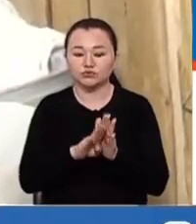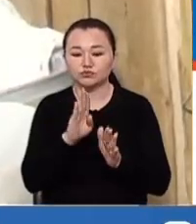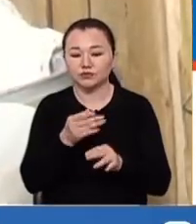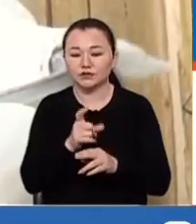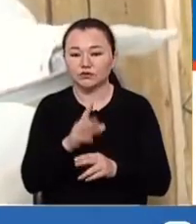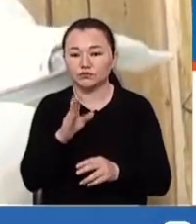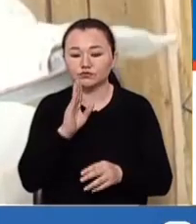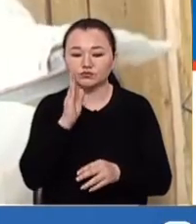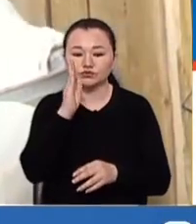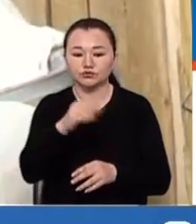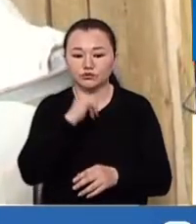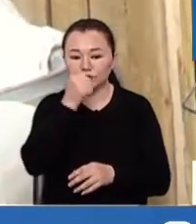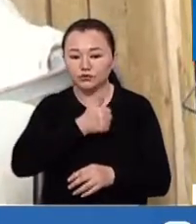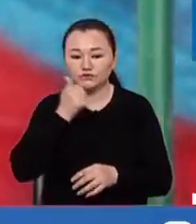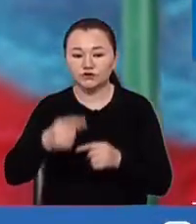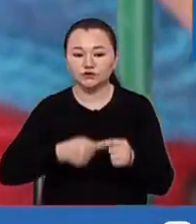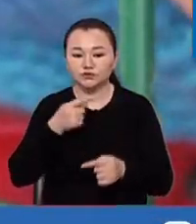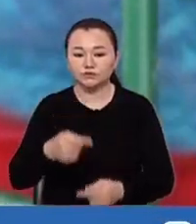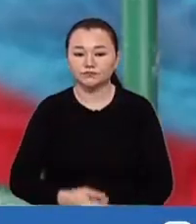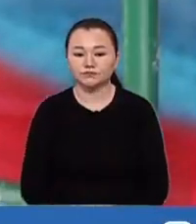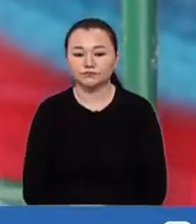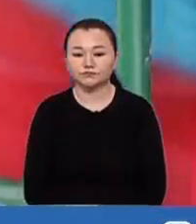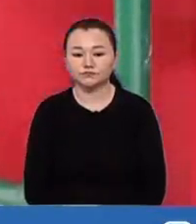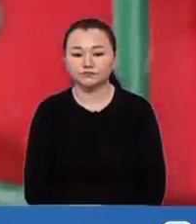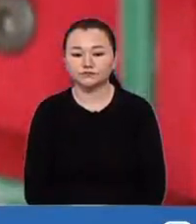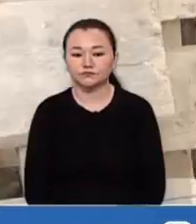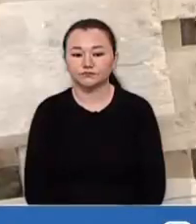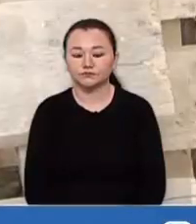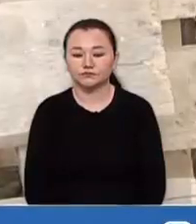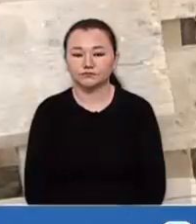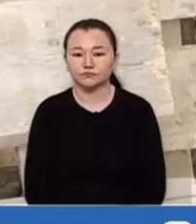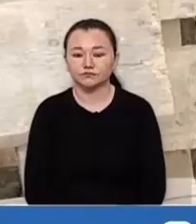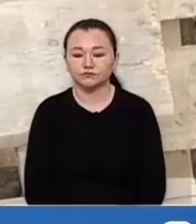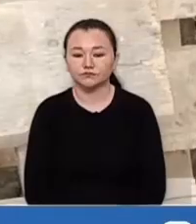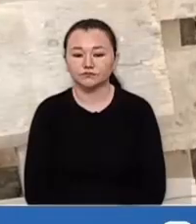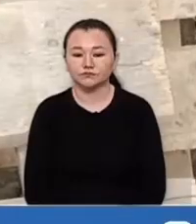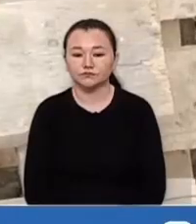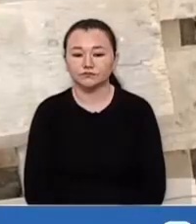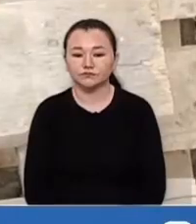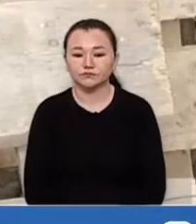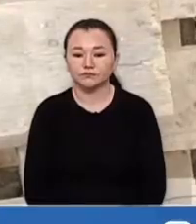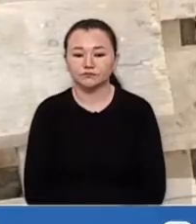уже будет в будущем году. Нина Шаппо, Елена Досова, Информбюро, Костанай.